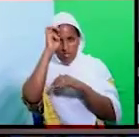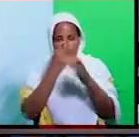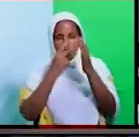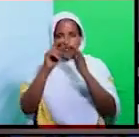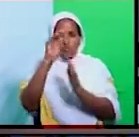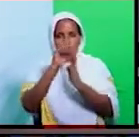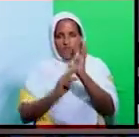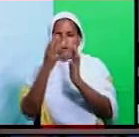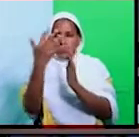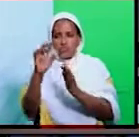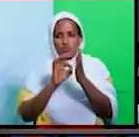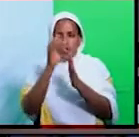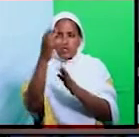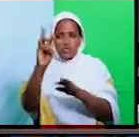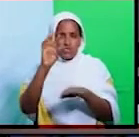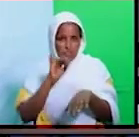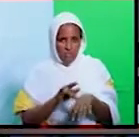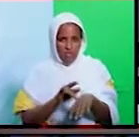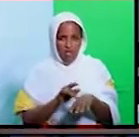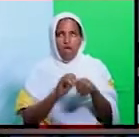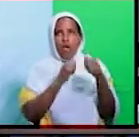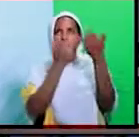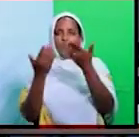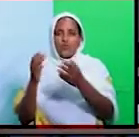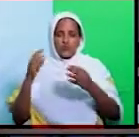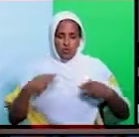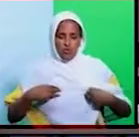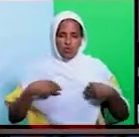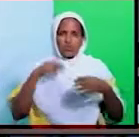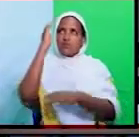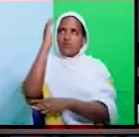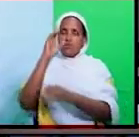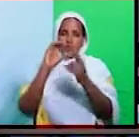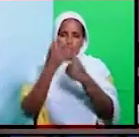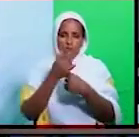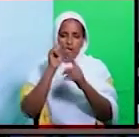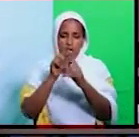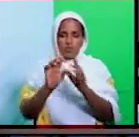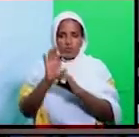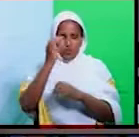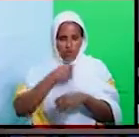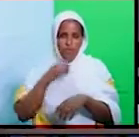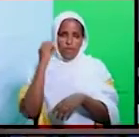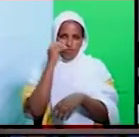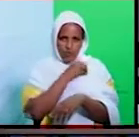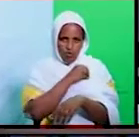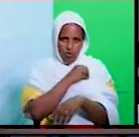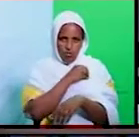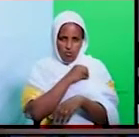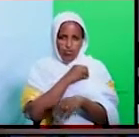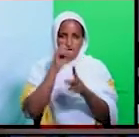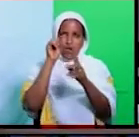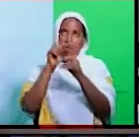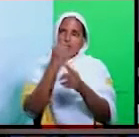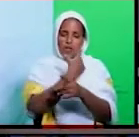ትሆናላችኋል። የሐዋርያት ሥራ ምዕራፍ 1 ከቁጥር 6 ከ8። እንግዲህ ሐዋርያት የሚጠበቅባቸው ይህን የሰሙትን የሕይወት ቃል መጀመሪያ